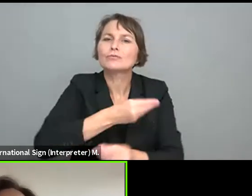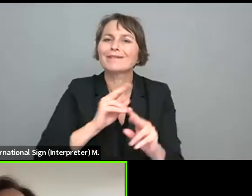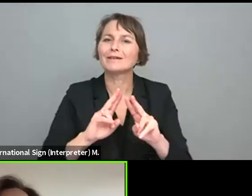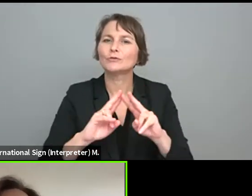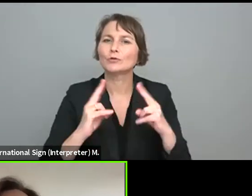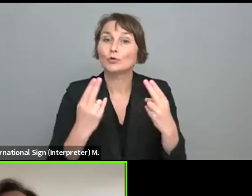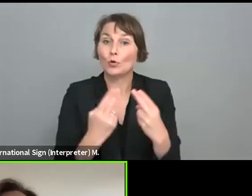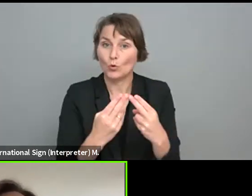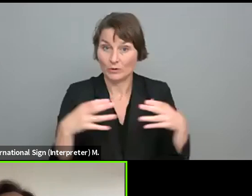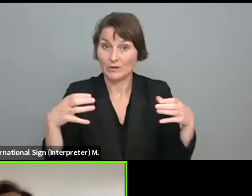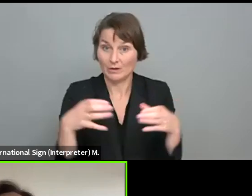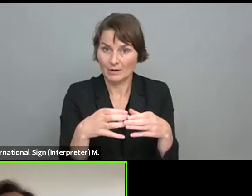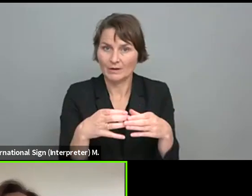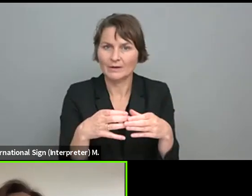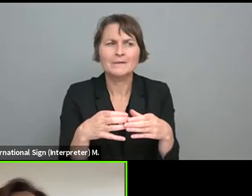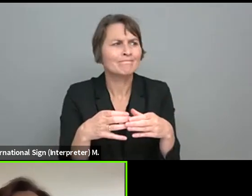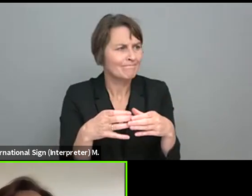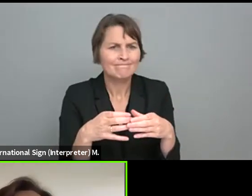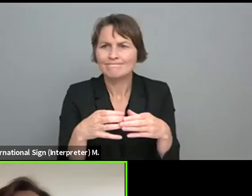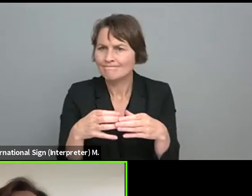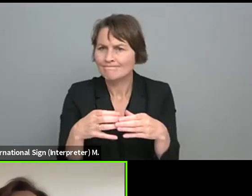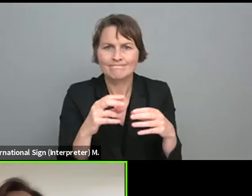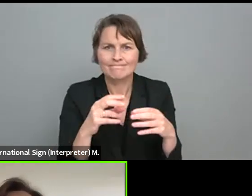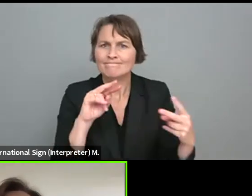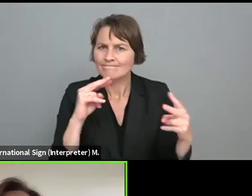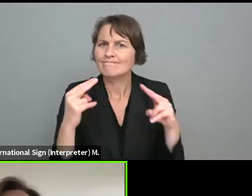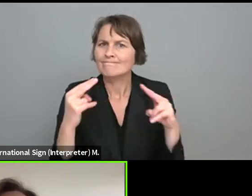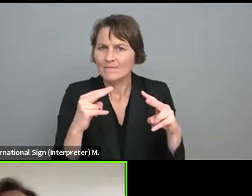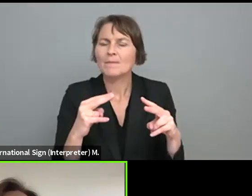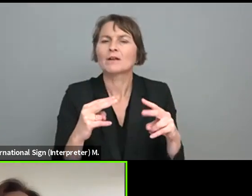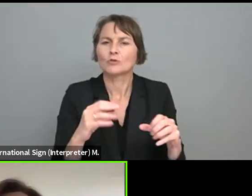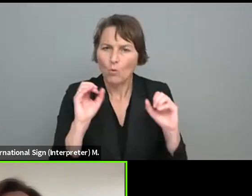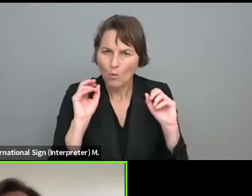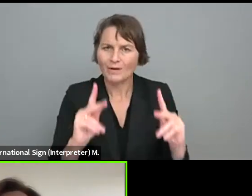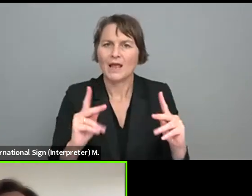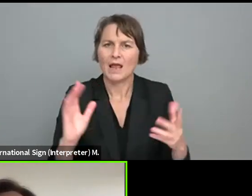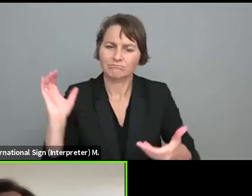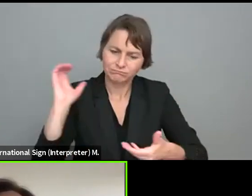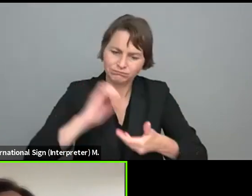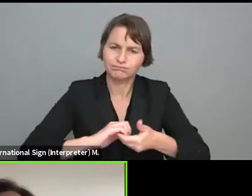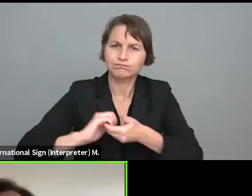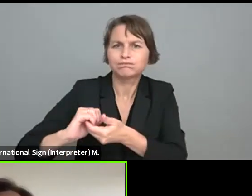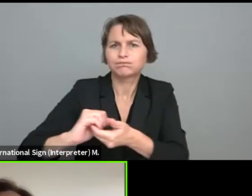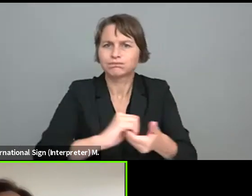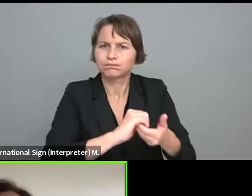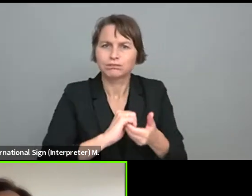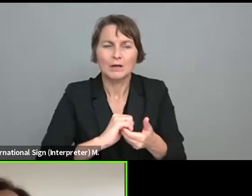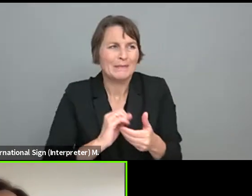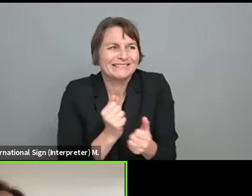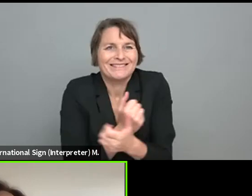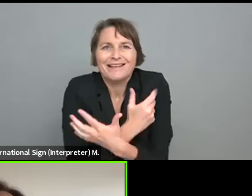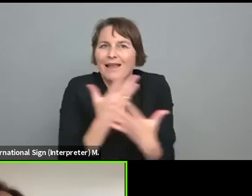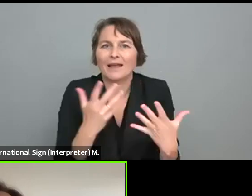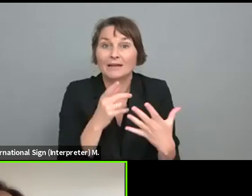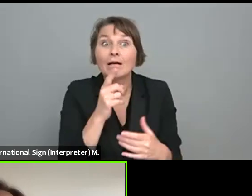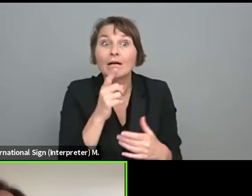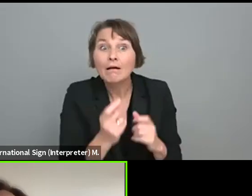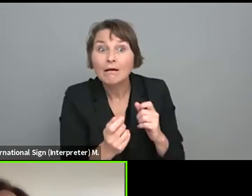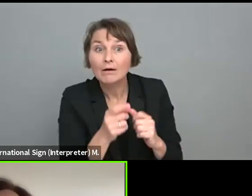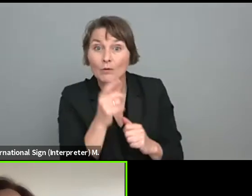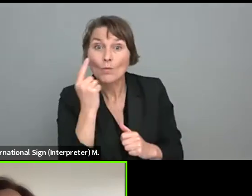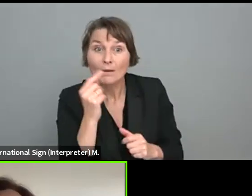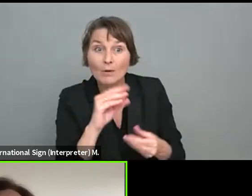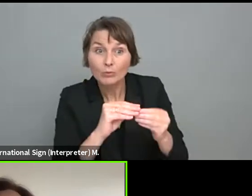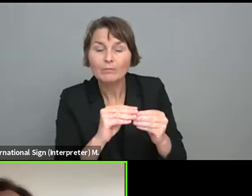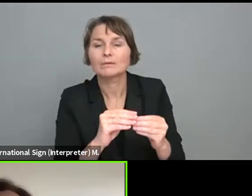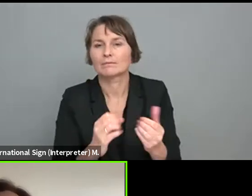contribué activement. Les mesures prises par l'État ne sont pas suffisantes n'ont pas suffi à couvrir les besoins essentiels